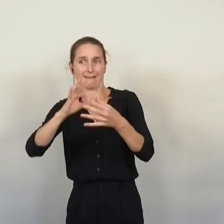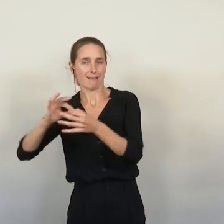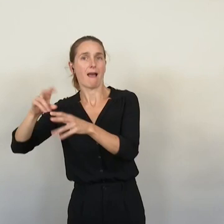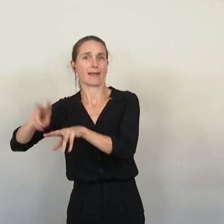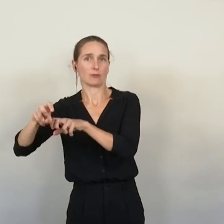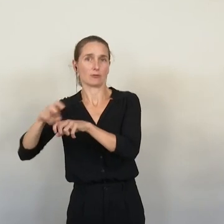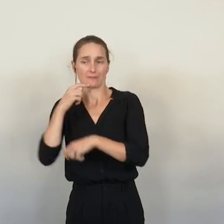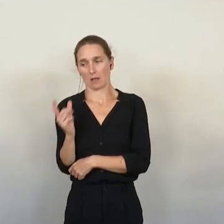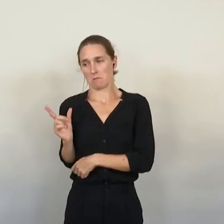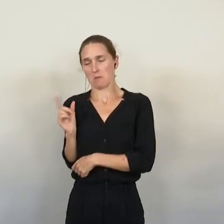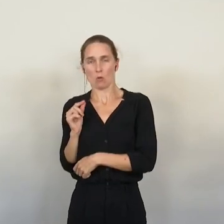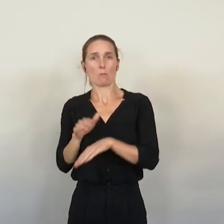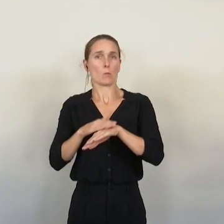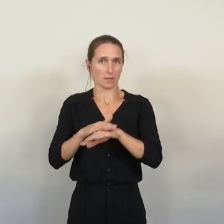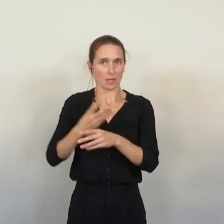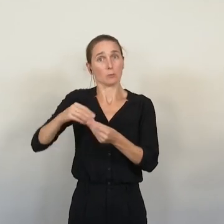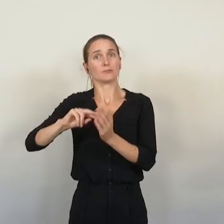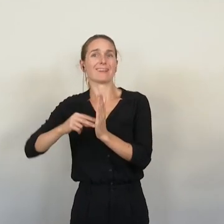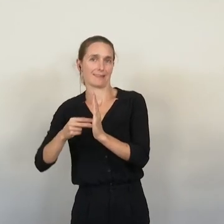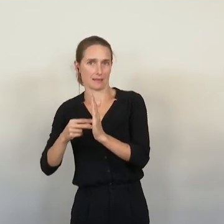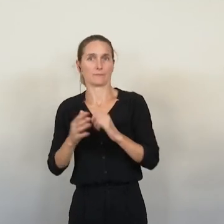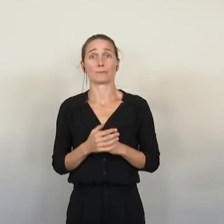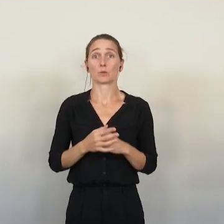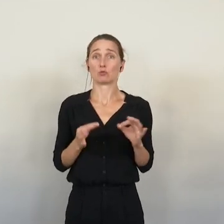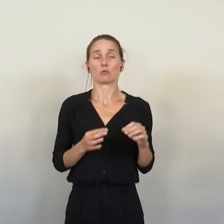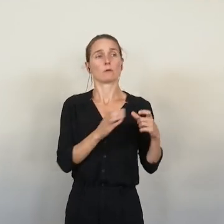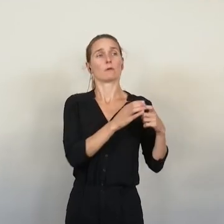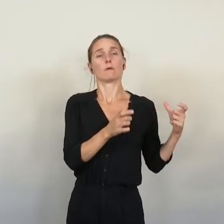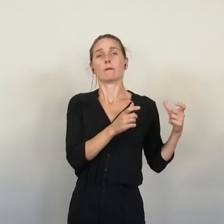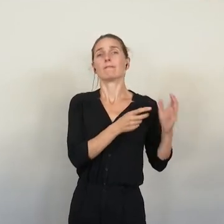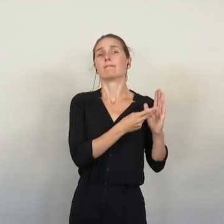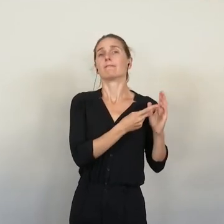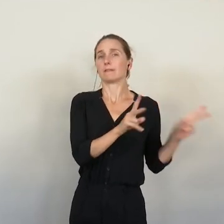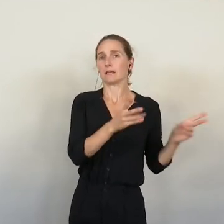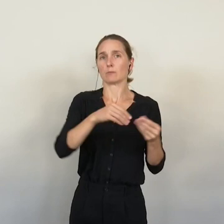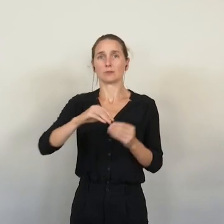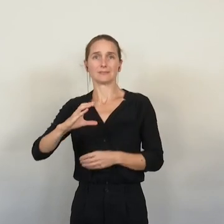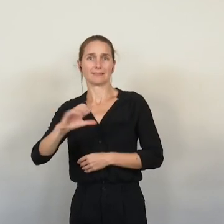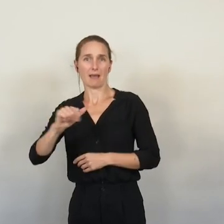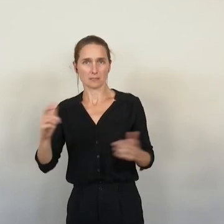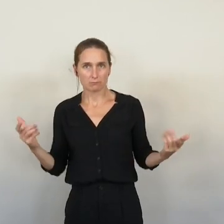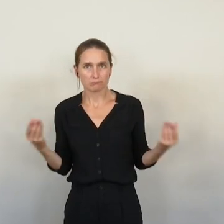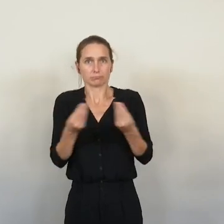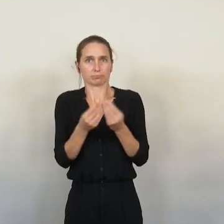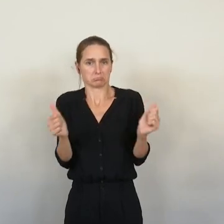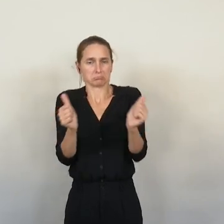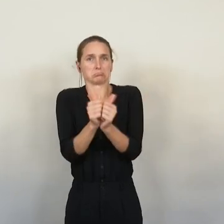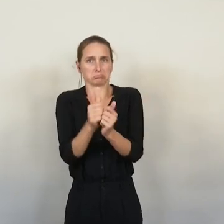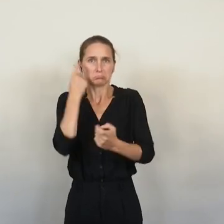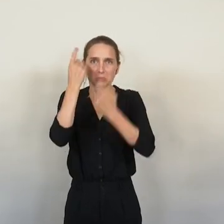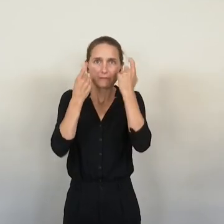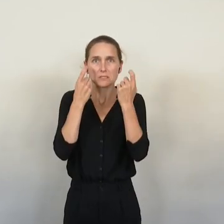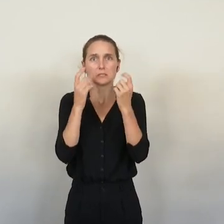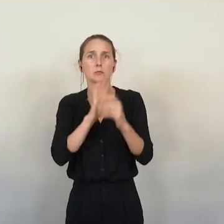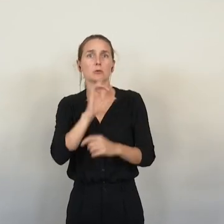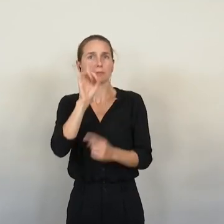technique un état des lieux des actions mené par la ville et CCAS dans la thématique alimentaire a permis de repérer des actions qui existent